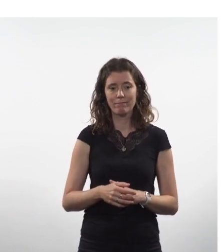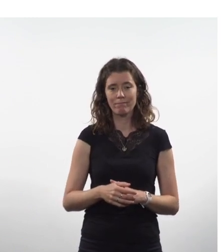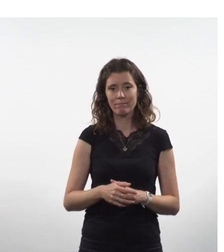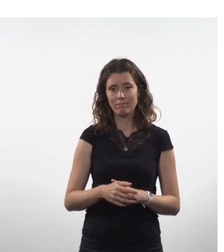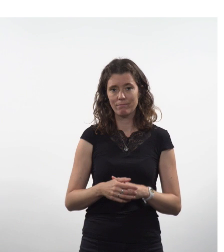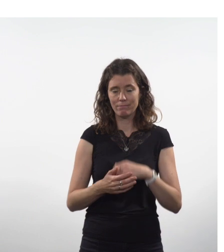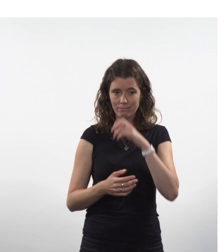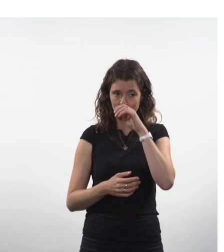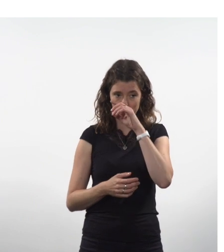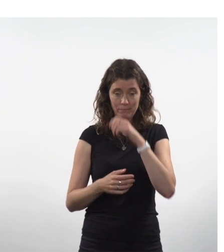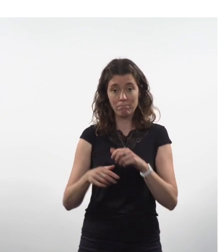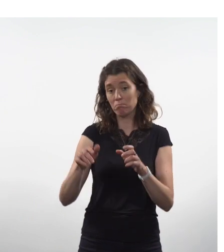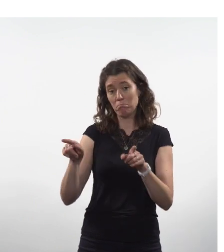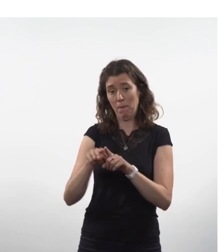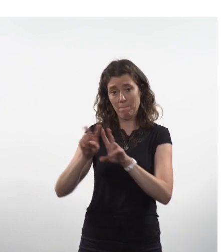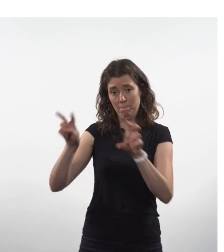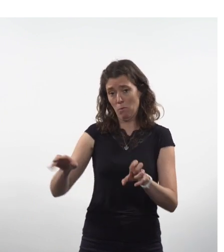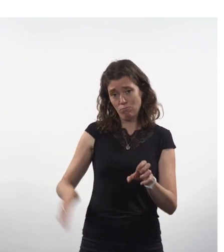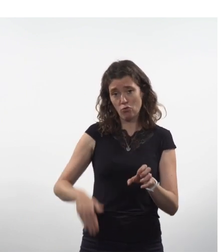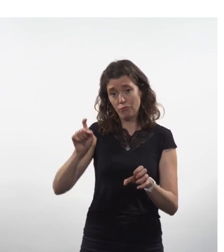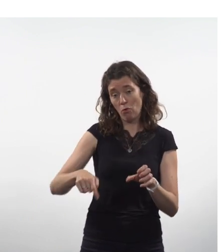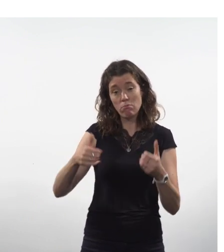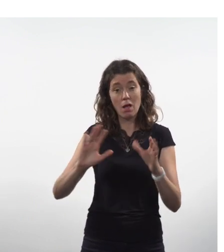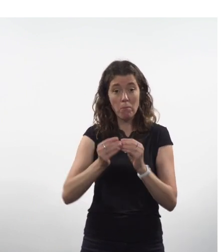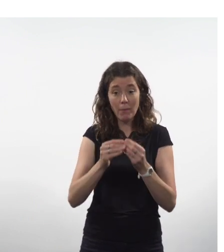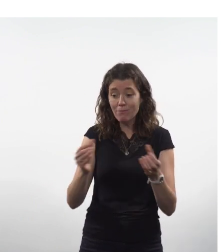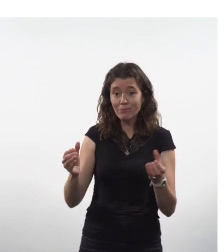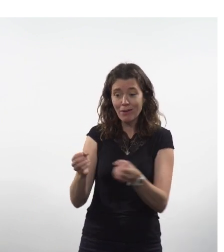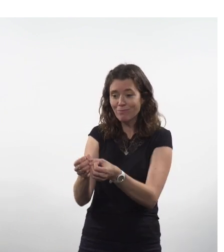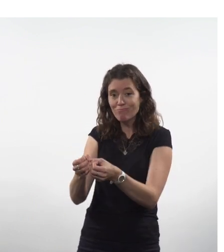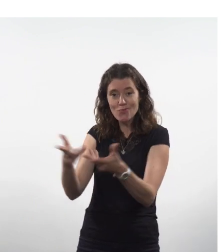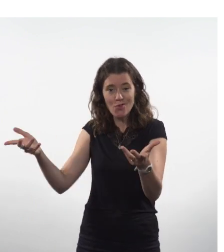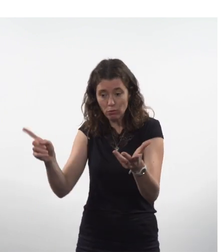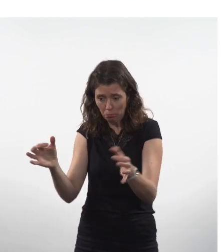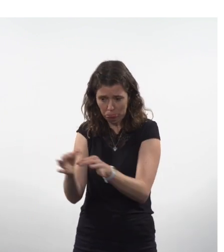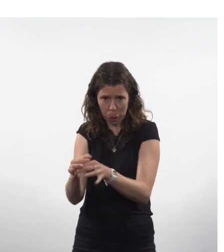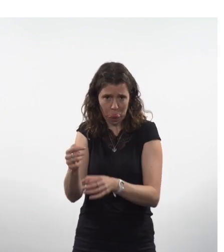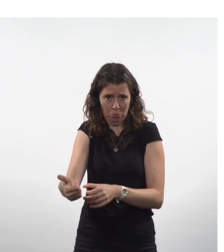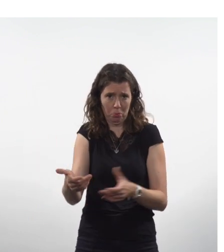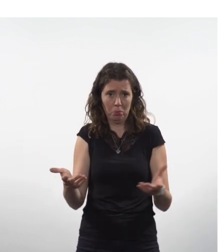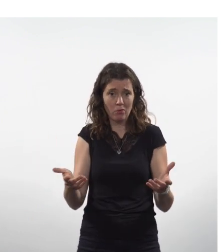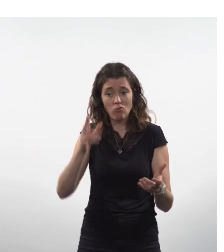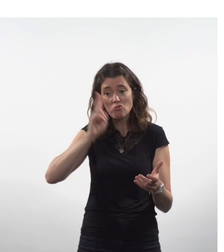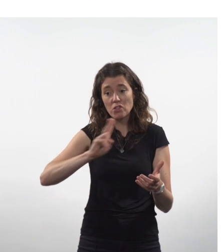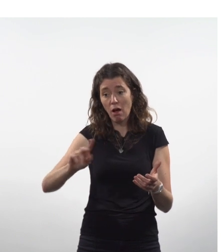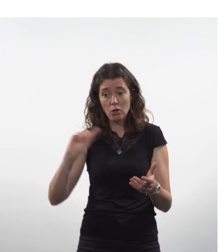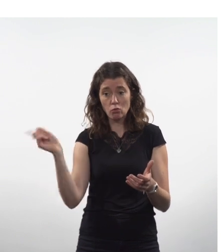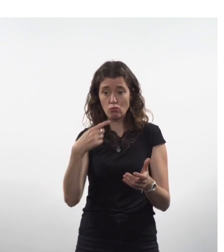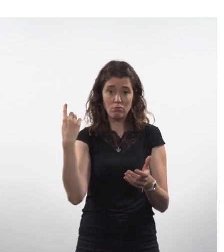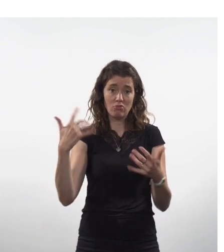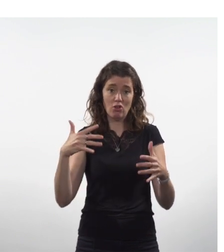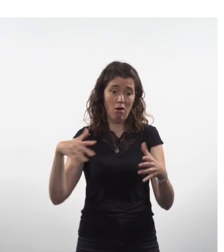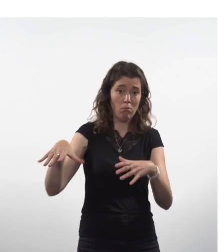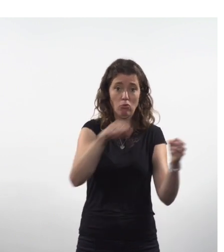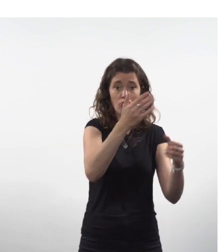L'intermédiateur doit être diplômé, c'est pareil. Le problème, c'est qu'il y a extrêmement peu d'intermédiateurs disponibles en France. En général, ils travaillent tous dans les unités. Il